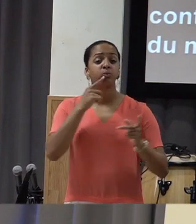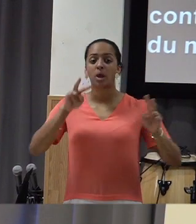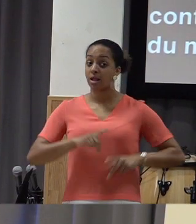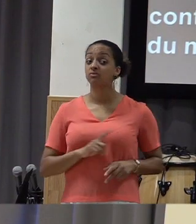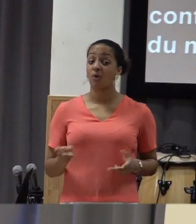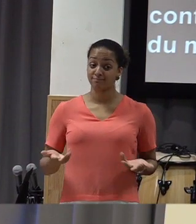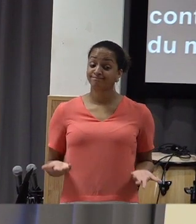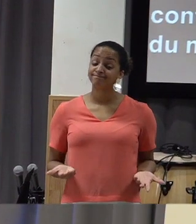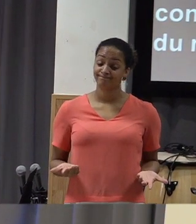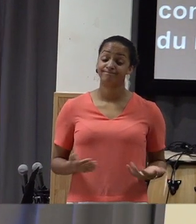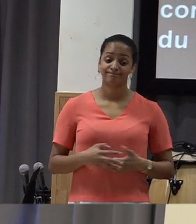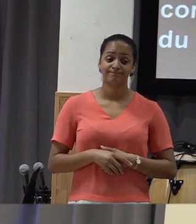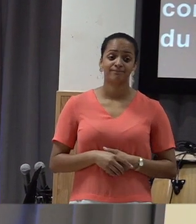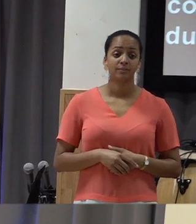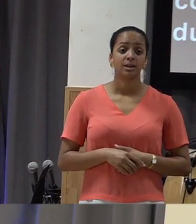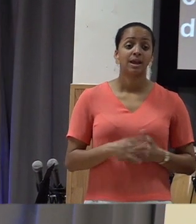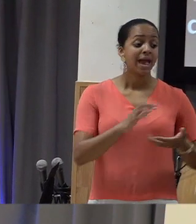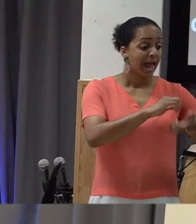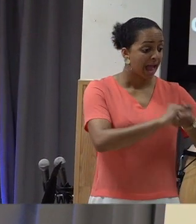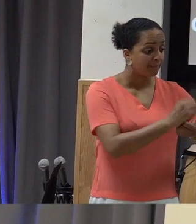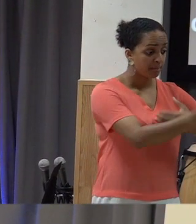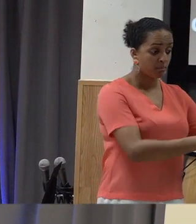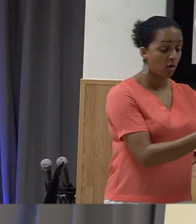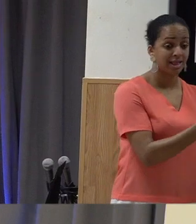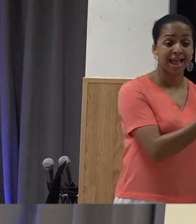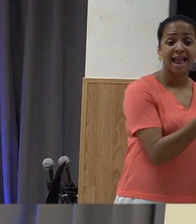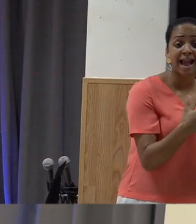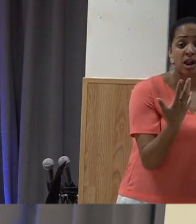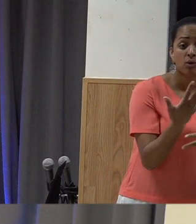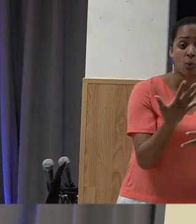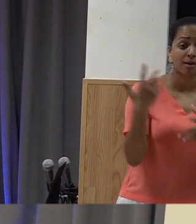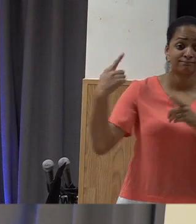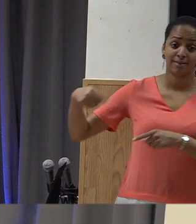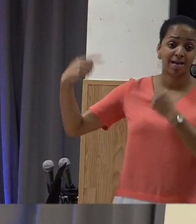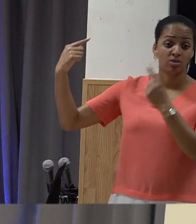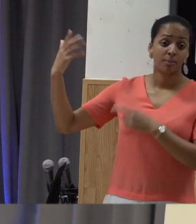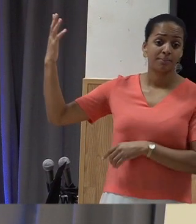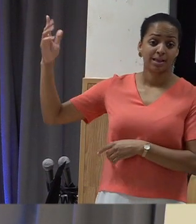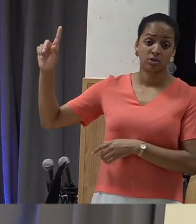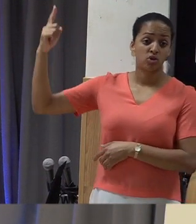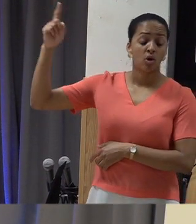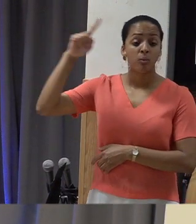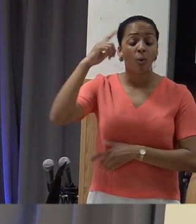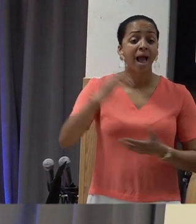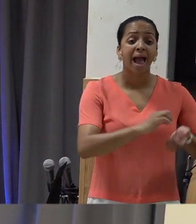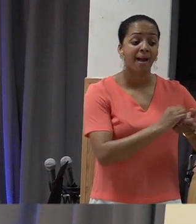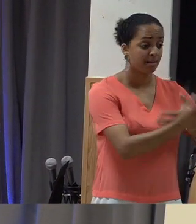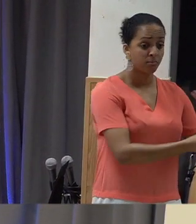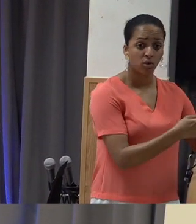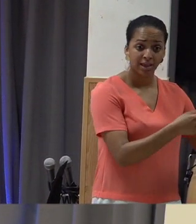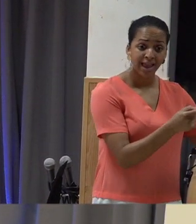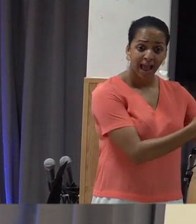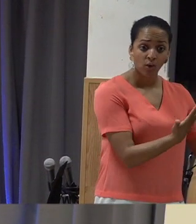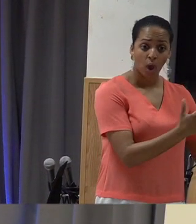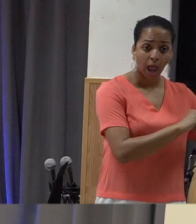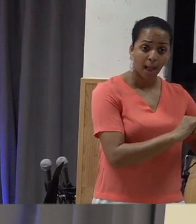Pourquoi celui qui est ami du monde est ennemi de Dieu? Parce que celui qui est ami du monde est ami du diable. Et si dans